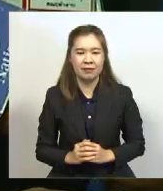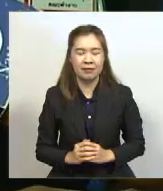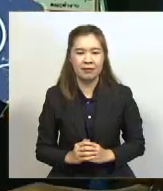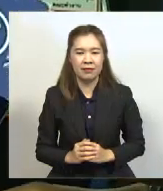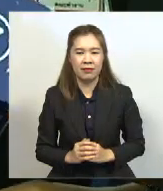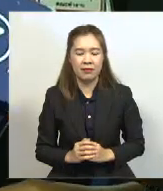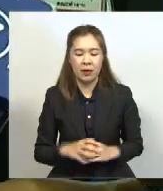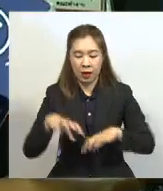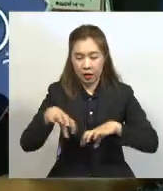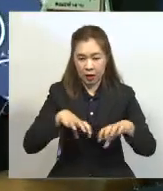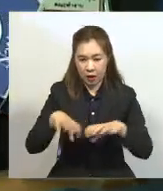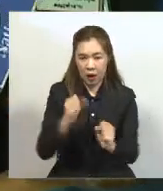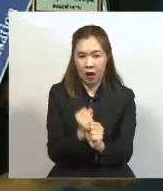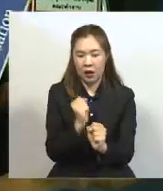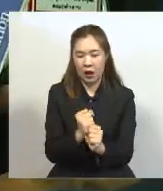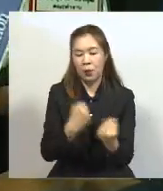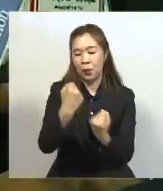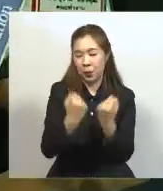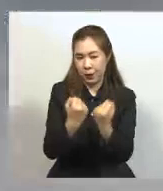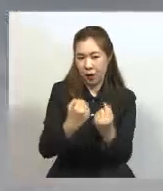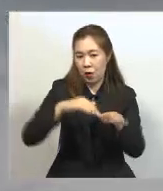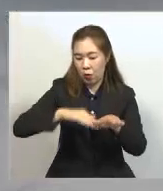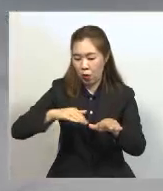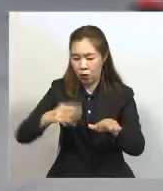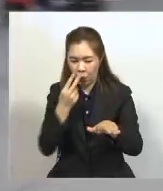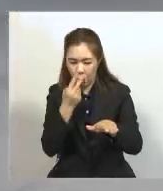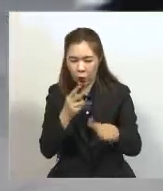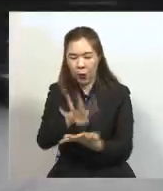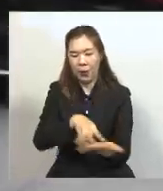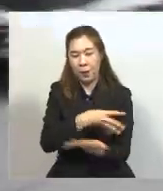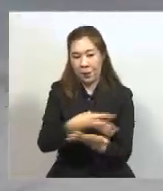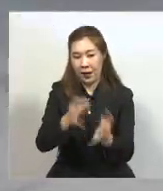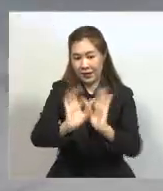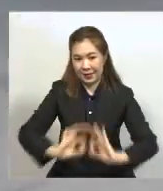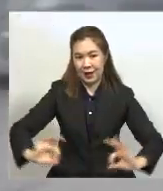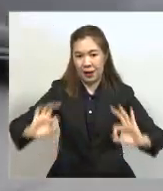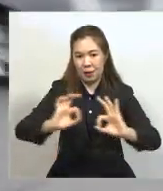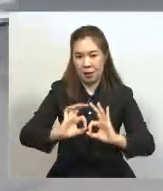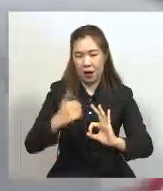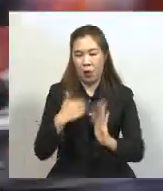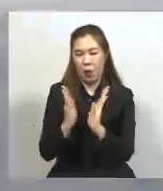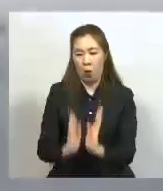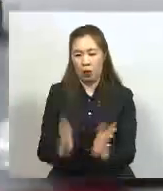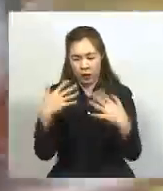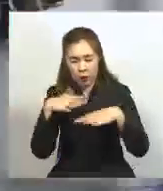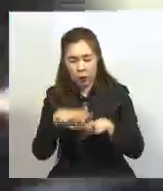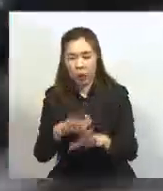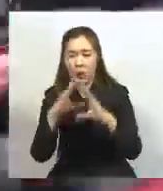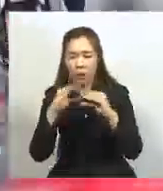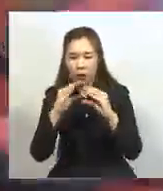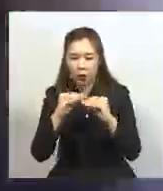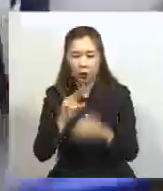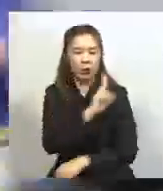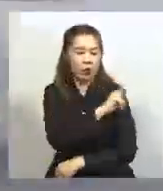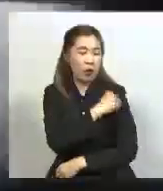ส่วนการบริหารการจัดการด้านการจราจรจะเน้นความสำคัญกับการวางแผนการเดินทางของผู้เข้าร่วมประชุมและก็การดูแลท